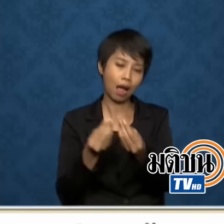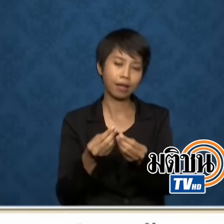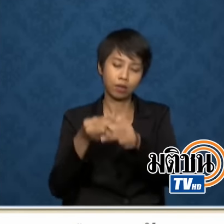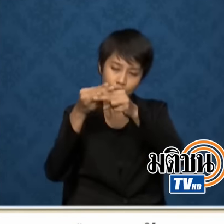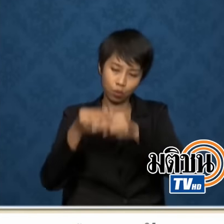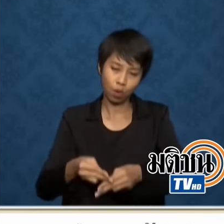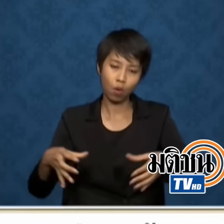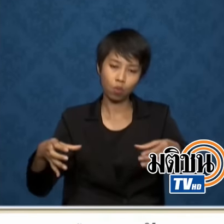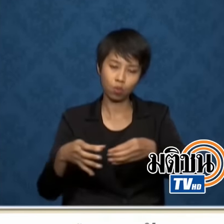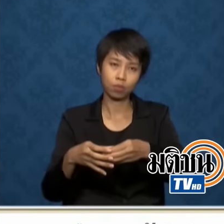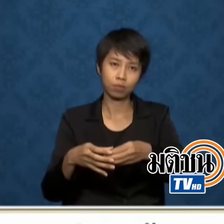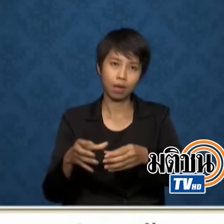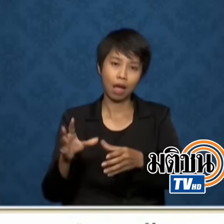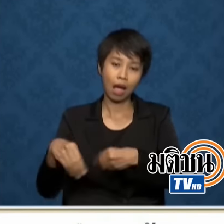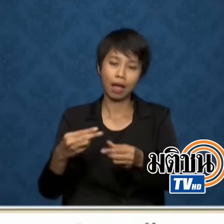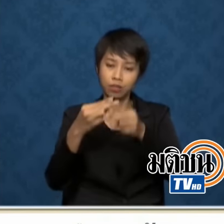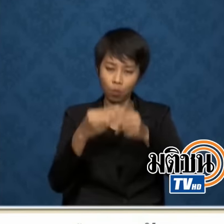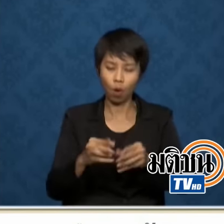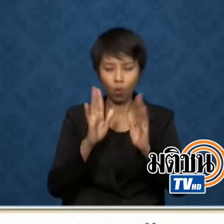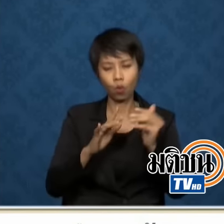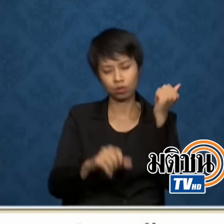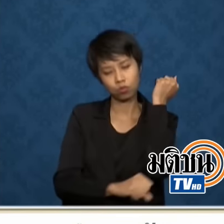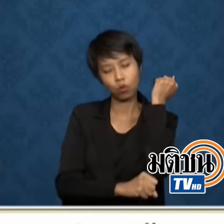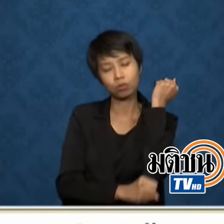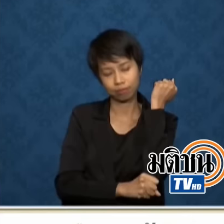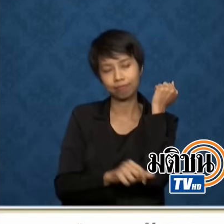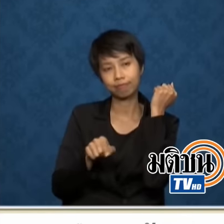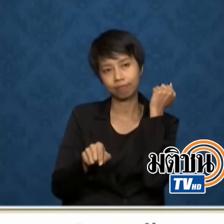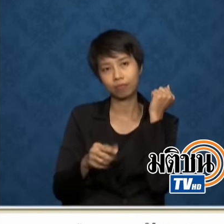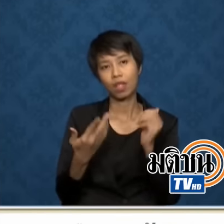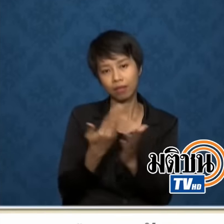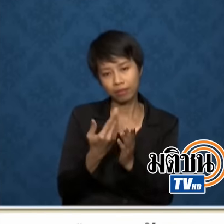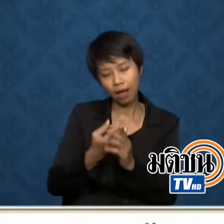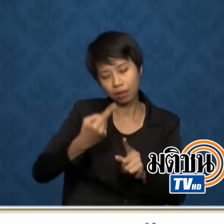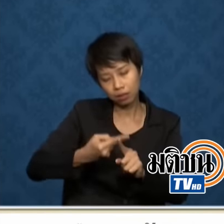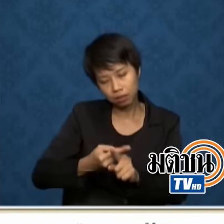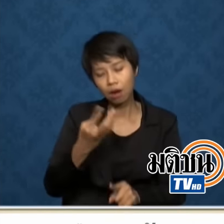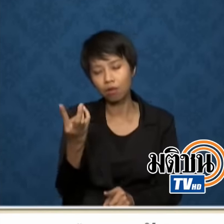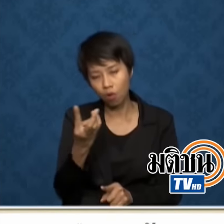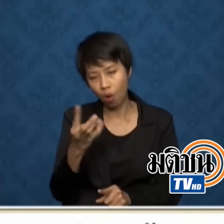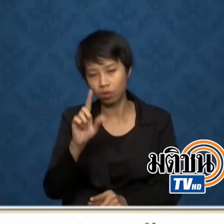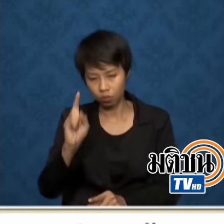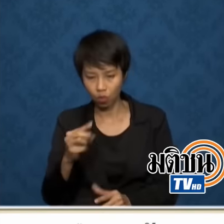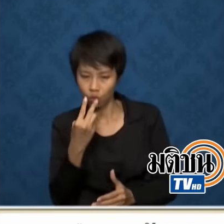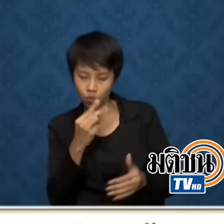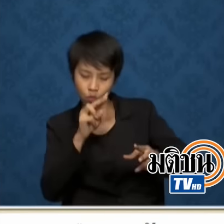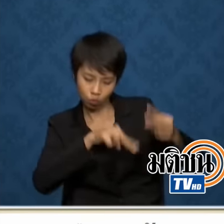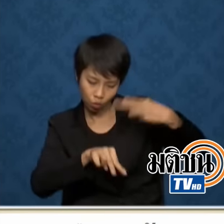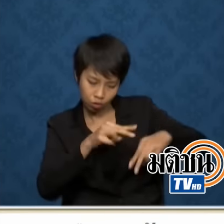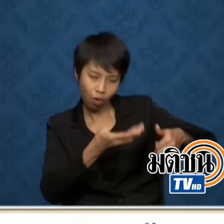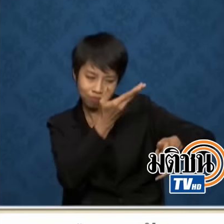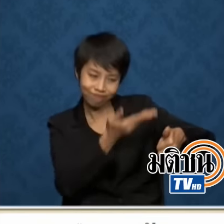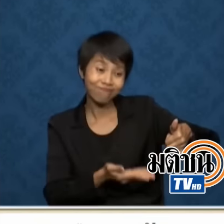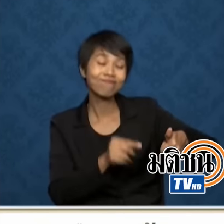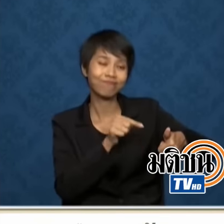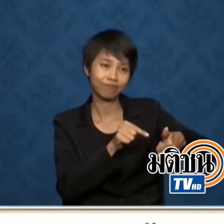ที่มีฐานะที่ยากจนเท่านั้นมีรายได้น้อยตามเกณฑ์มีการคัดกรองอะไรตามต่างๆเนี่ยซึ่งณ